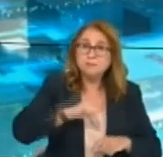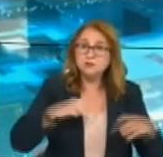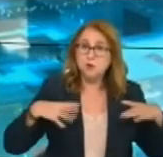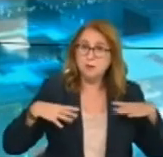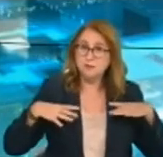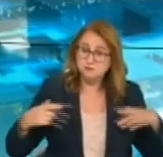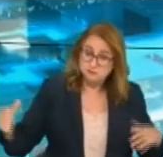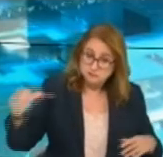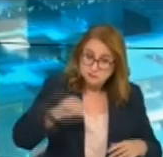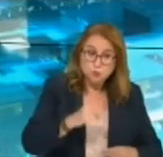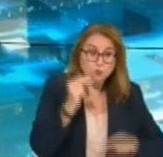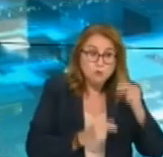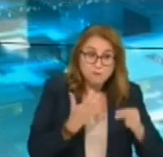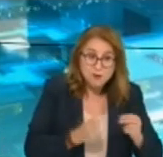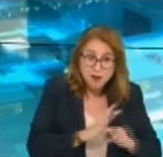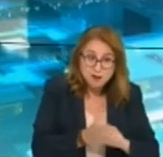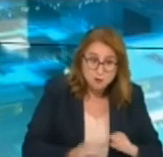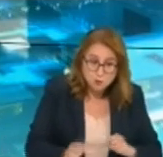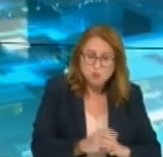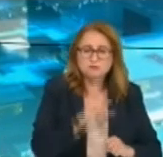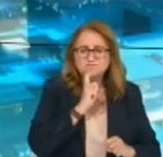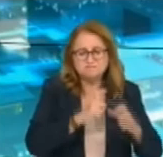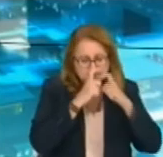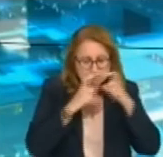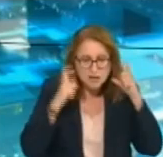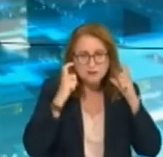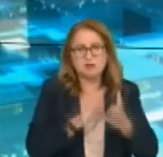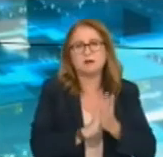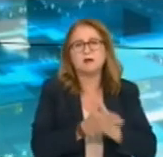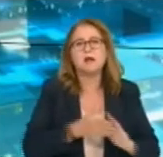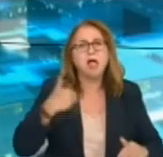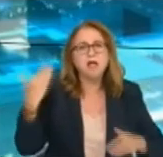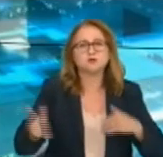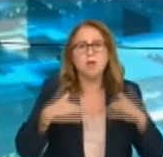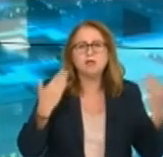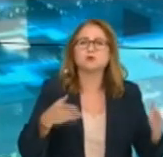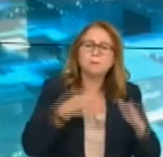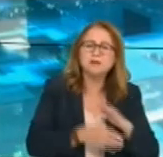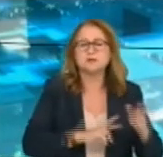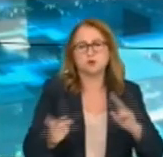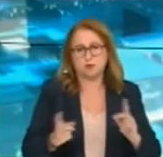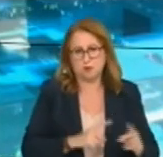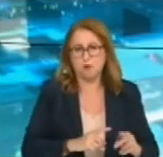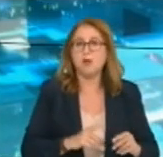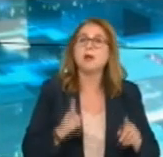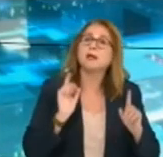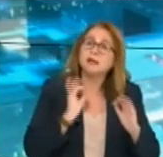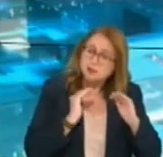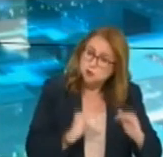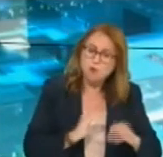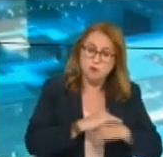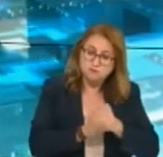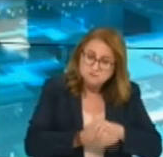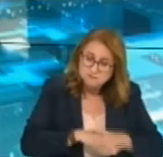περιοχές με επιβαρημένη επιδημιολογική εικόνα. Ιδιαίτερη προσοχή και έμφαση στα ατομικά μέτρα υγιεινής συστήνεται κατά